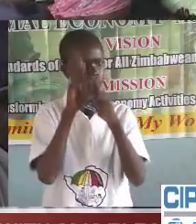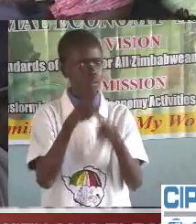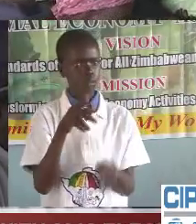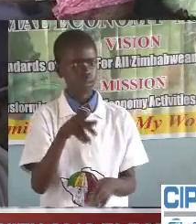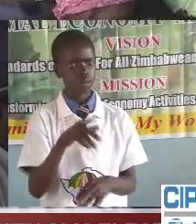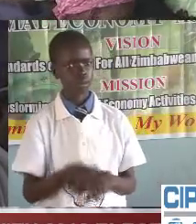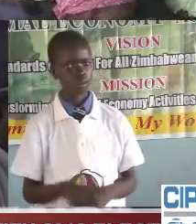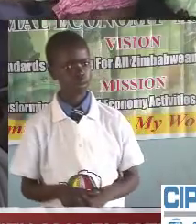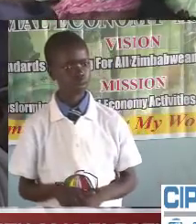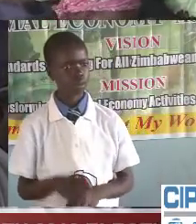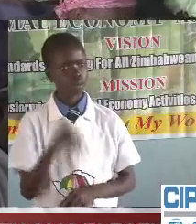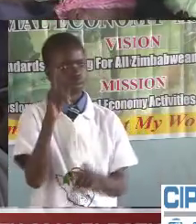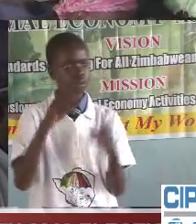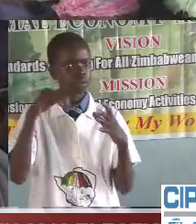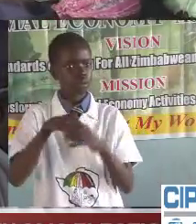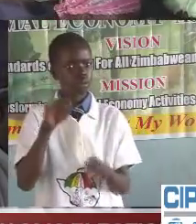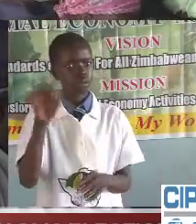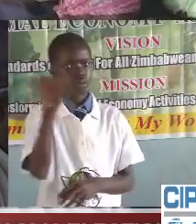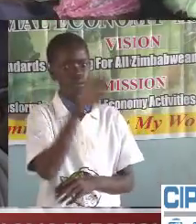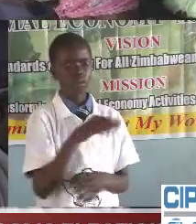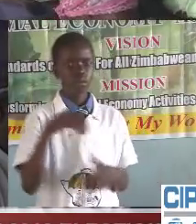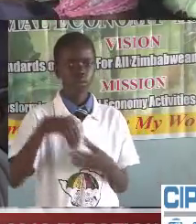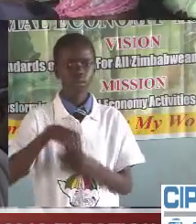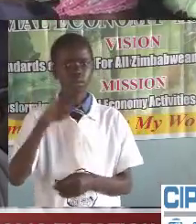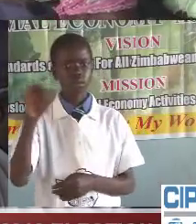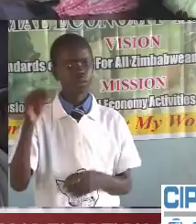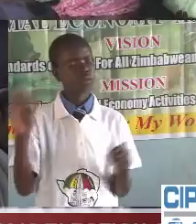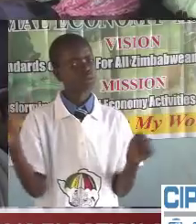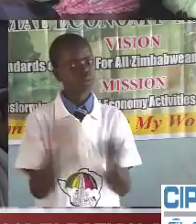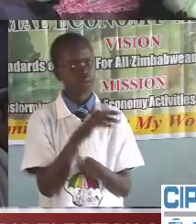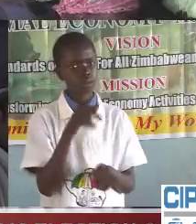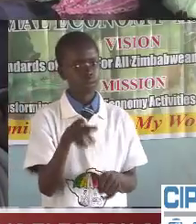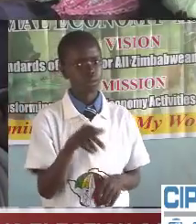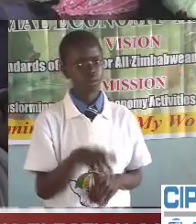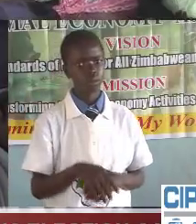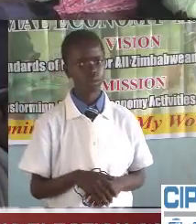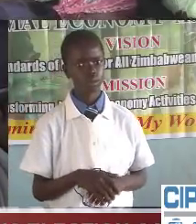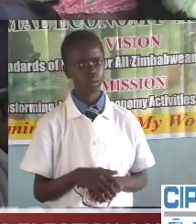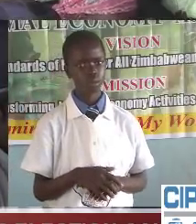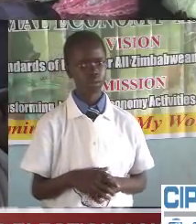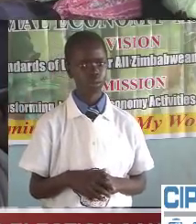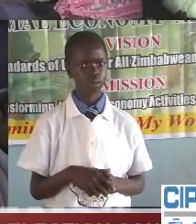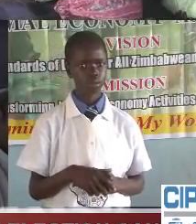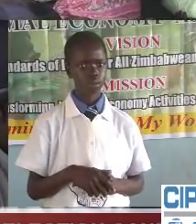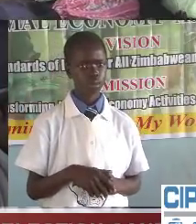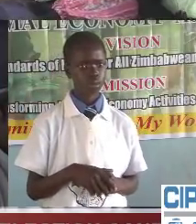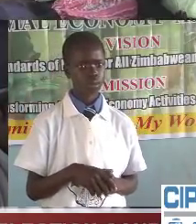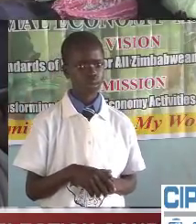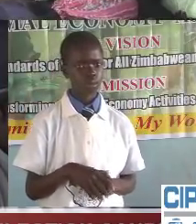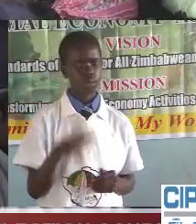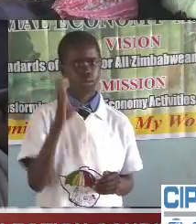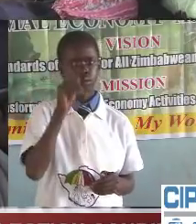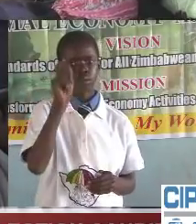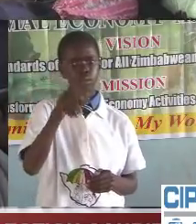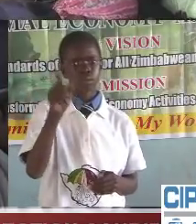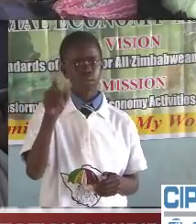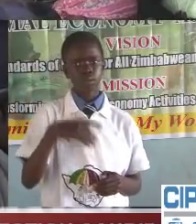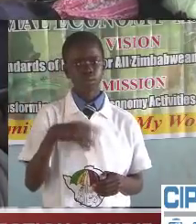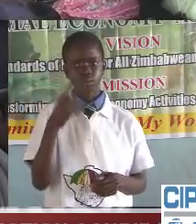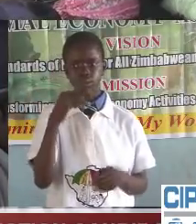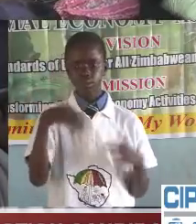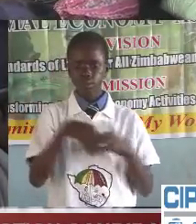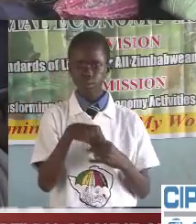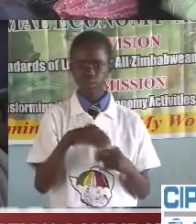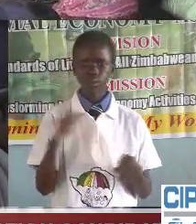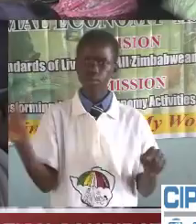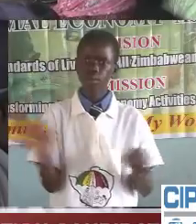sometime kune mamwe matimu ebhora aibva as far as Triangle vaya vachiti ndiyo home ground yavo ine zvinoreva kuti pari kupinza